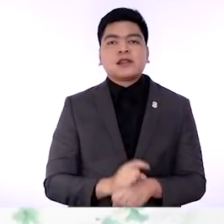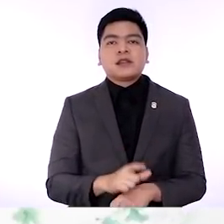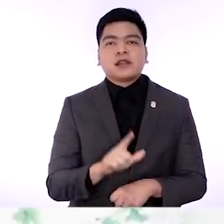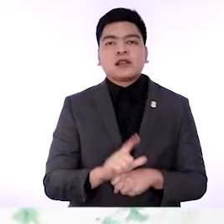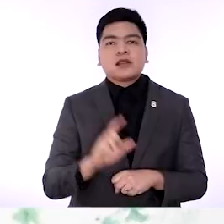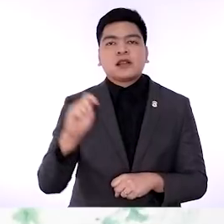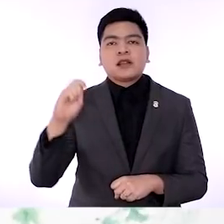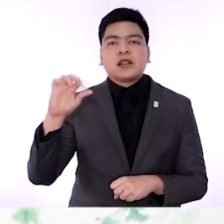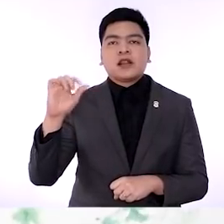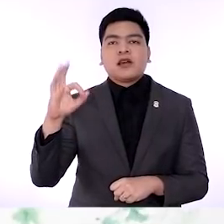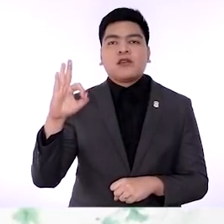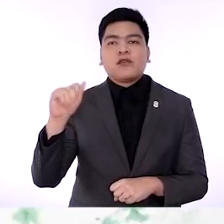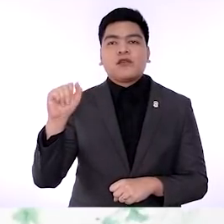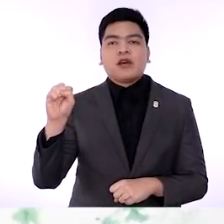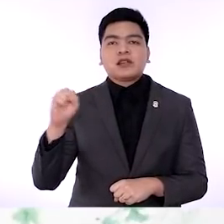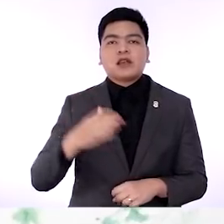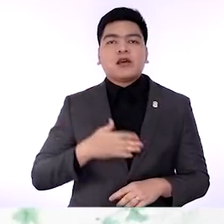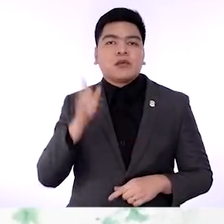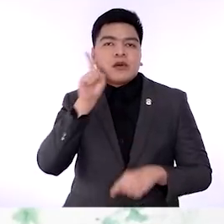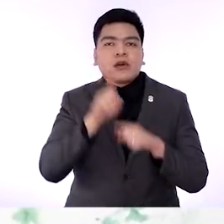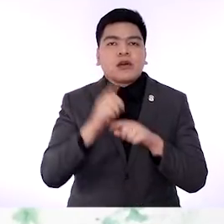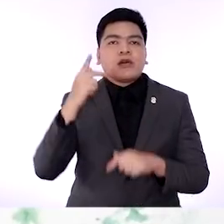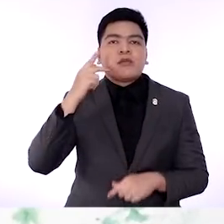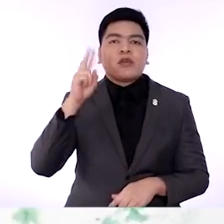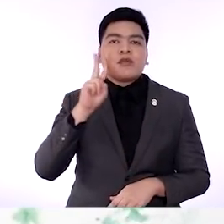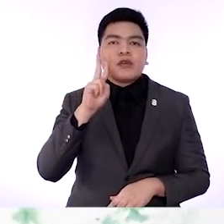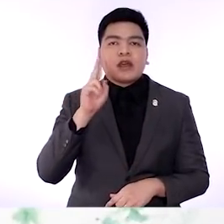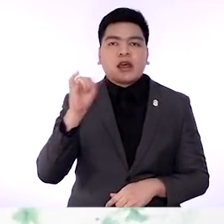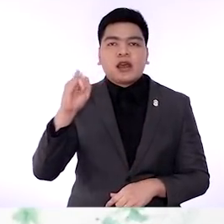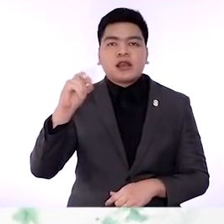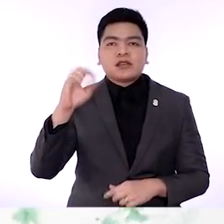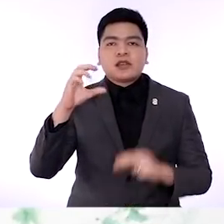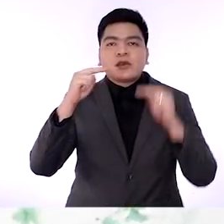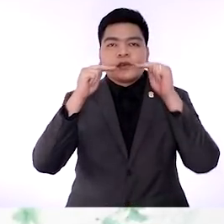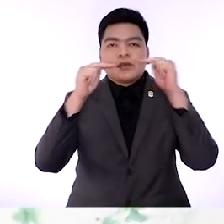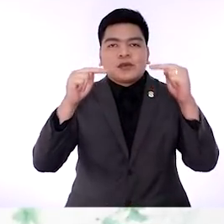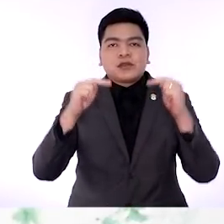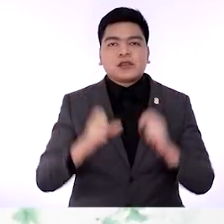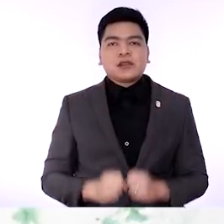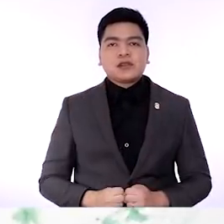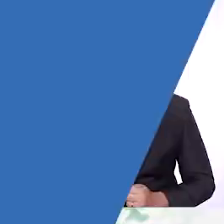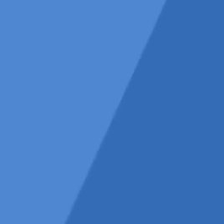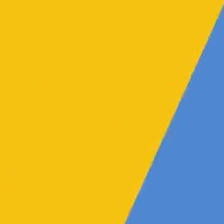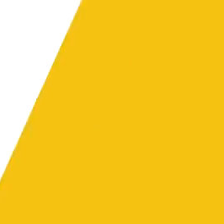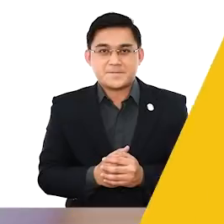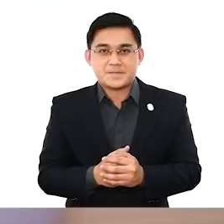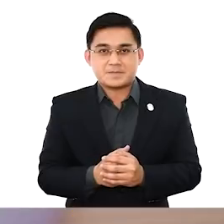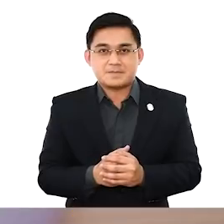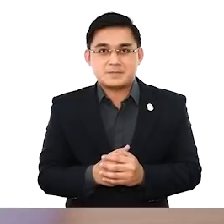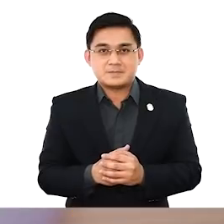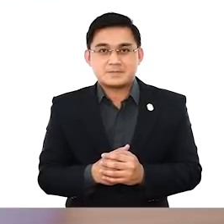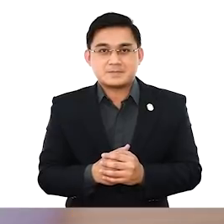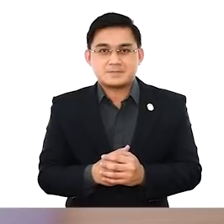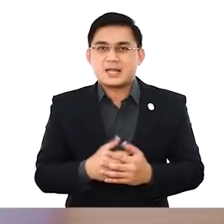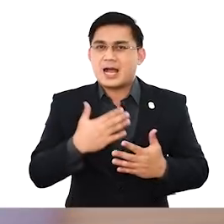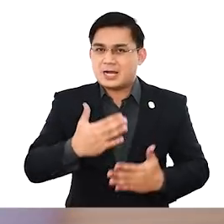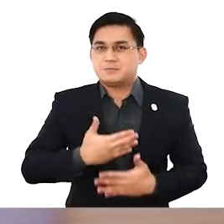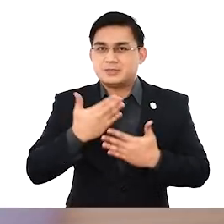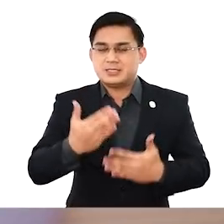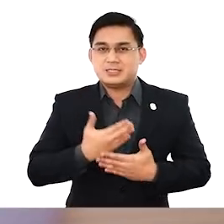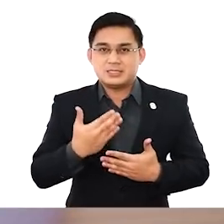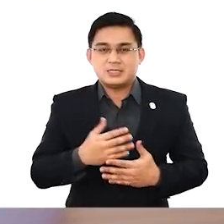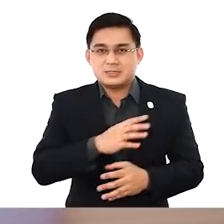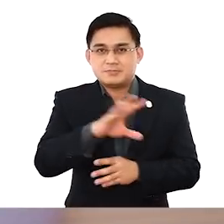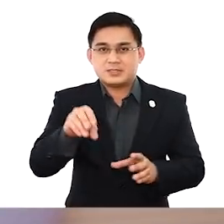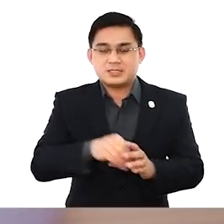ng Talafas, ako po si kapatid na Pearl Vergara para sa Iglesia ni Cristo News Network. Masaya ang mga